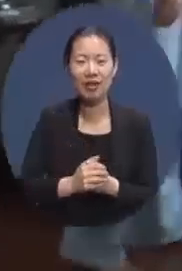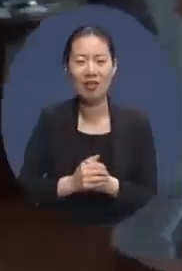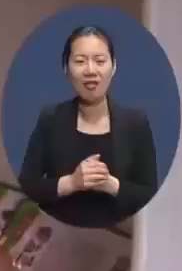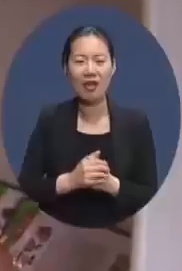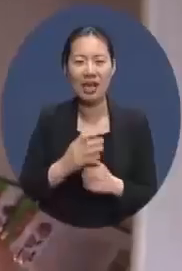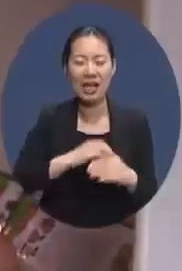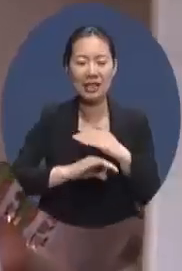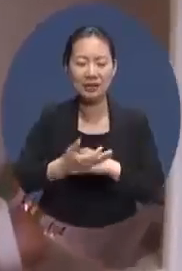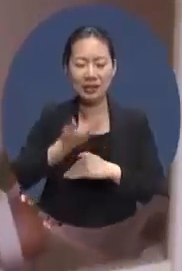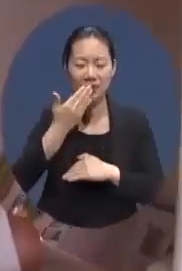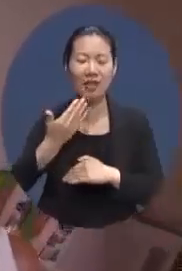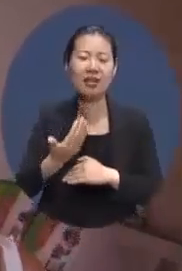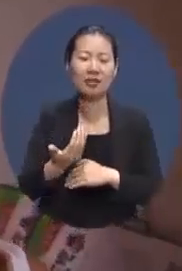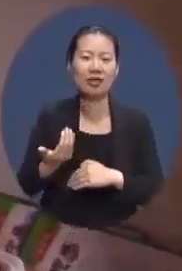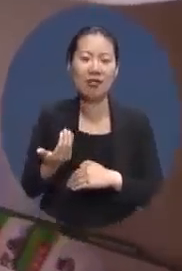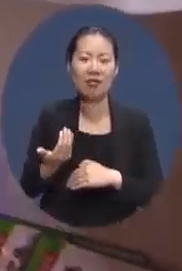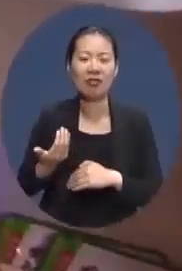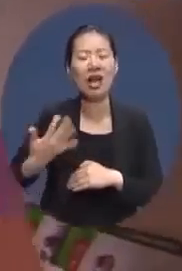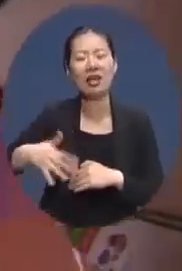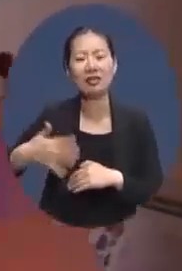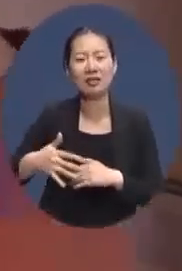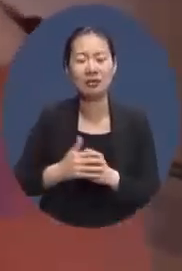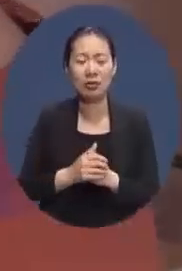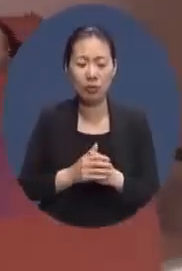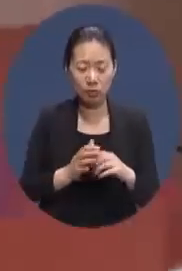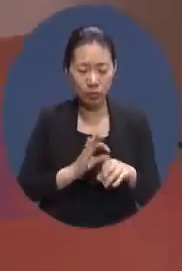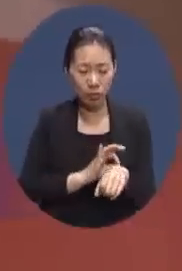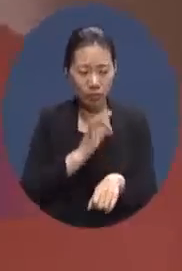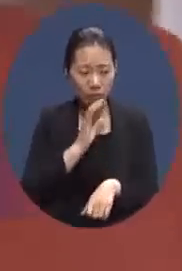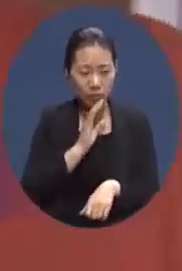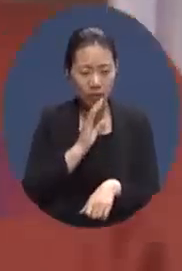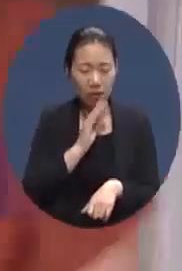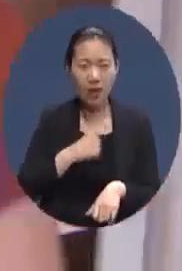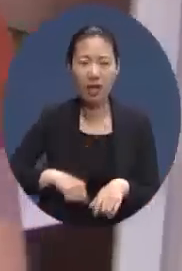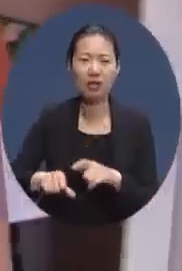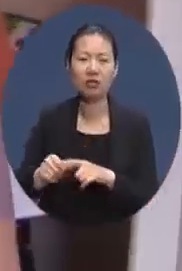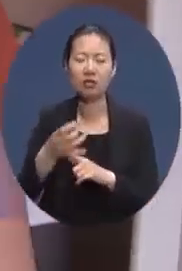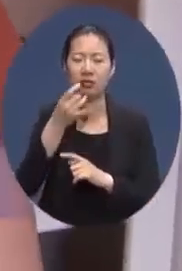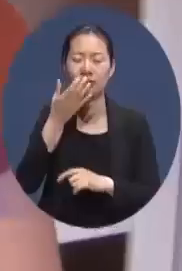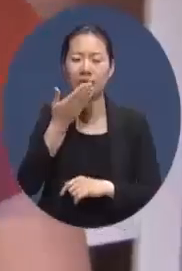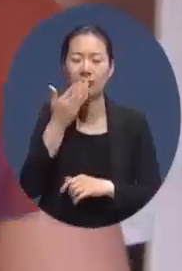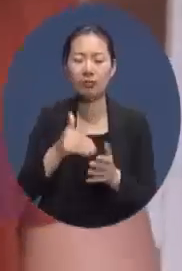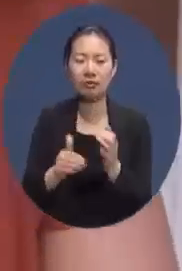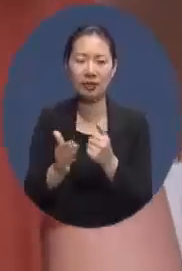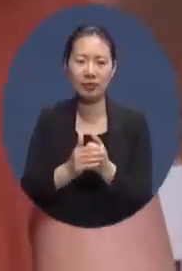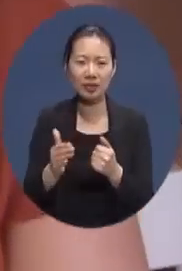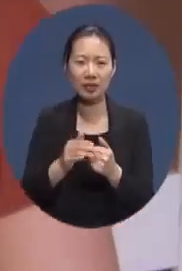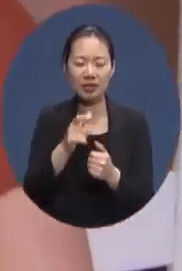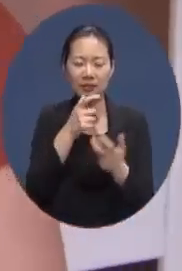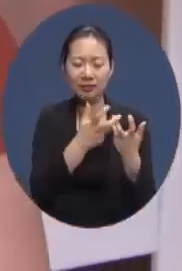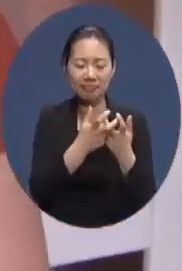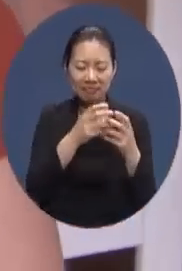아침 식사 전이었습니다. 뭐 10시라면서요. 아, 아들은 밥을 먹어야 되니까요.